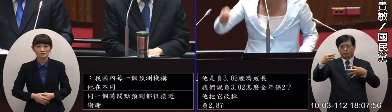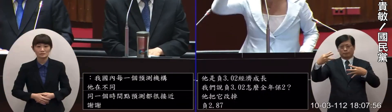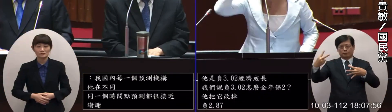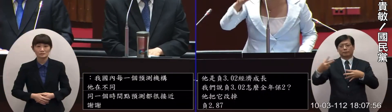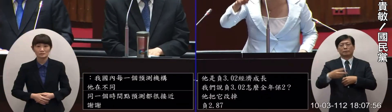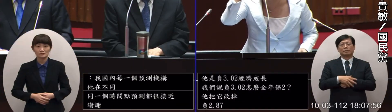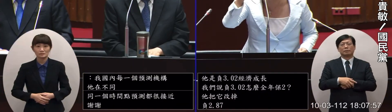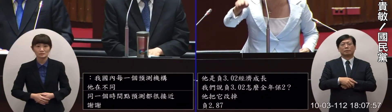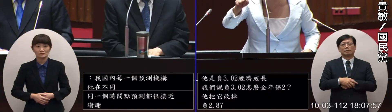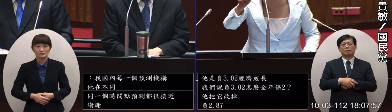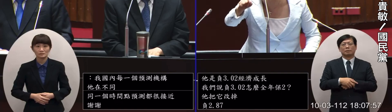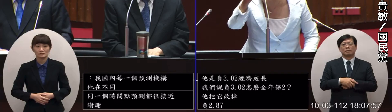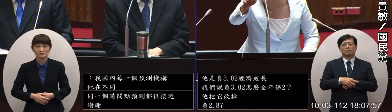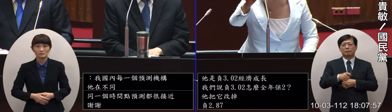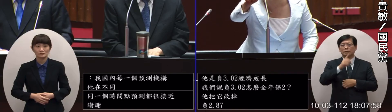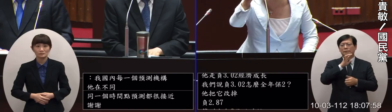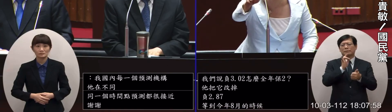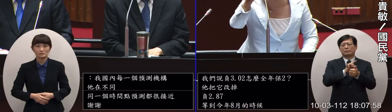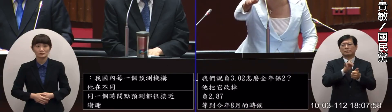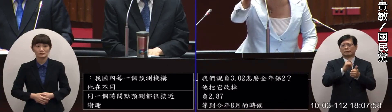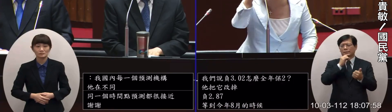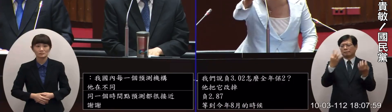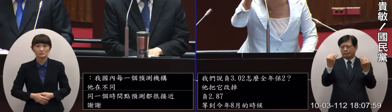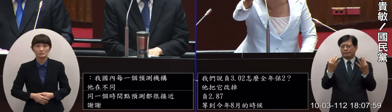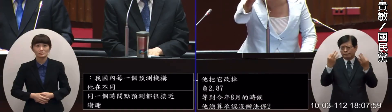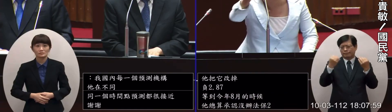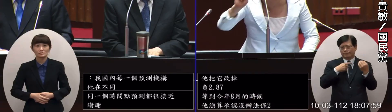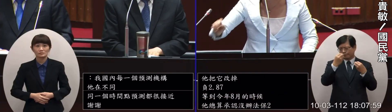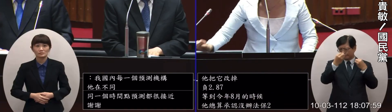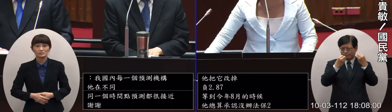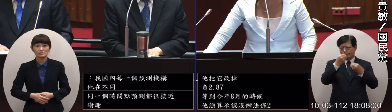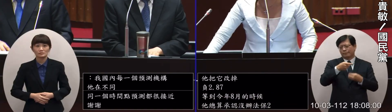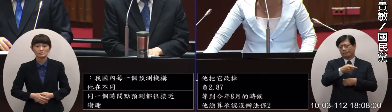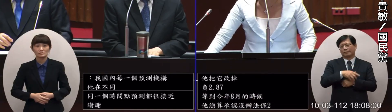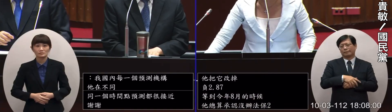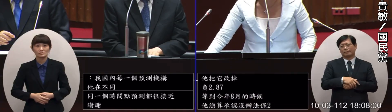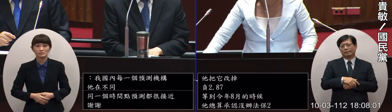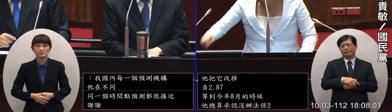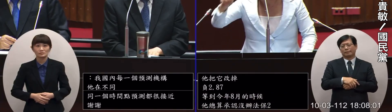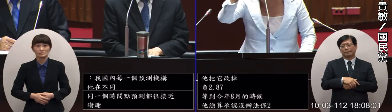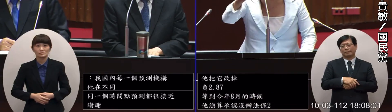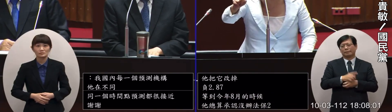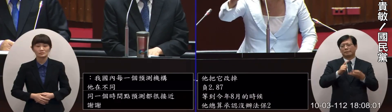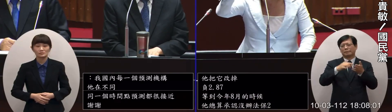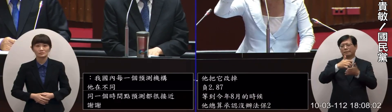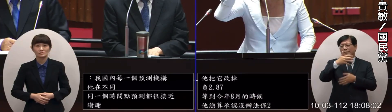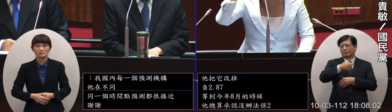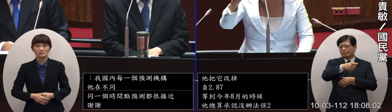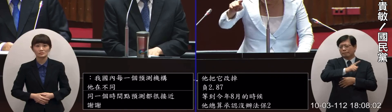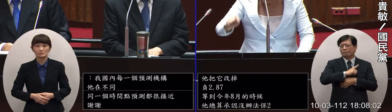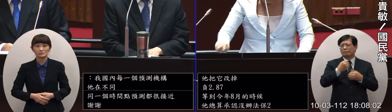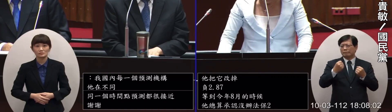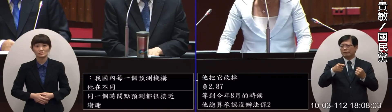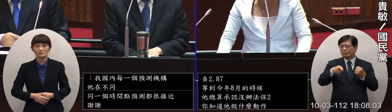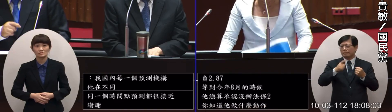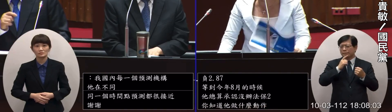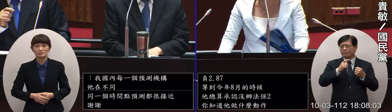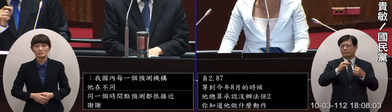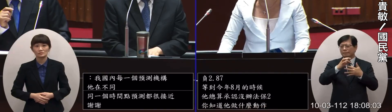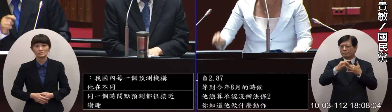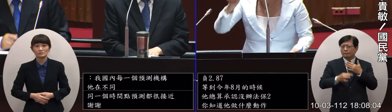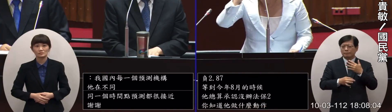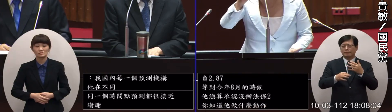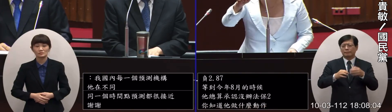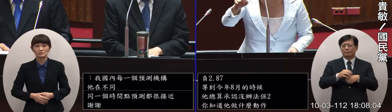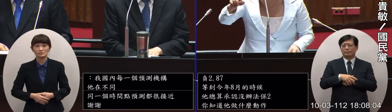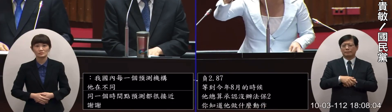-3.32%。沉迷于数字游戏的主计长啊，你在这样的情况之下